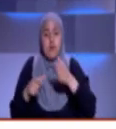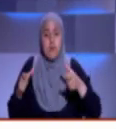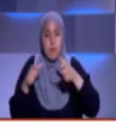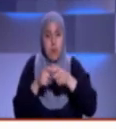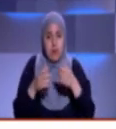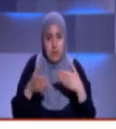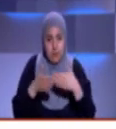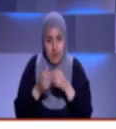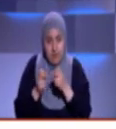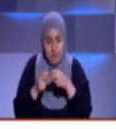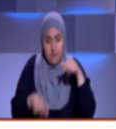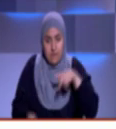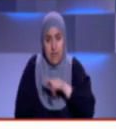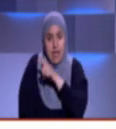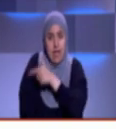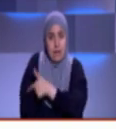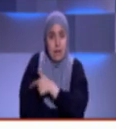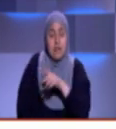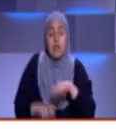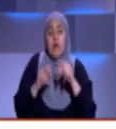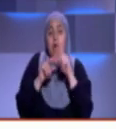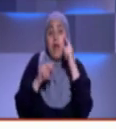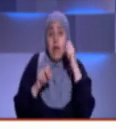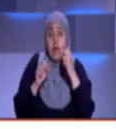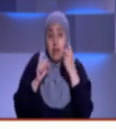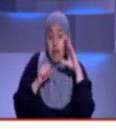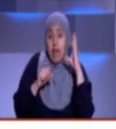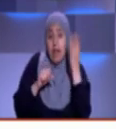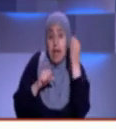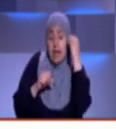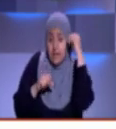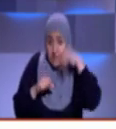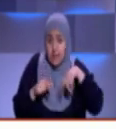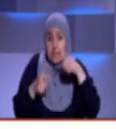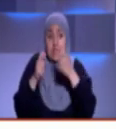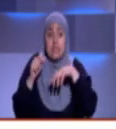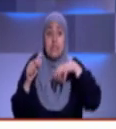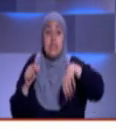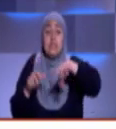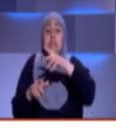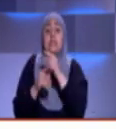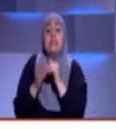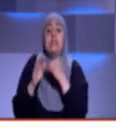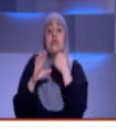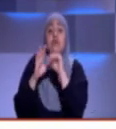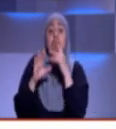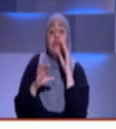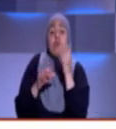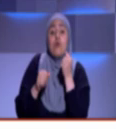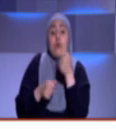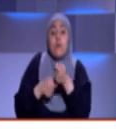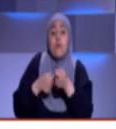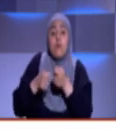الأخير في برلين، وبعدما تيقن العالم أن هناك بعض الدول التي ترسل المقاتلين إلى جانب